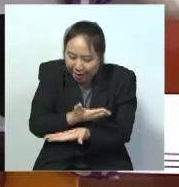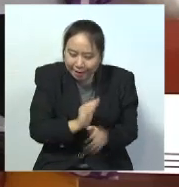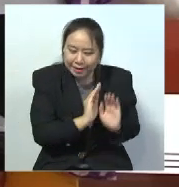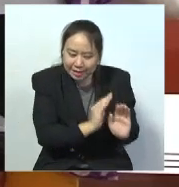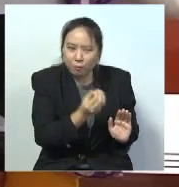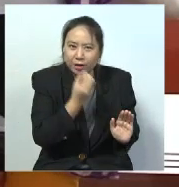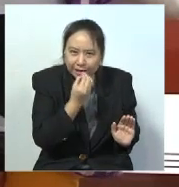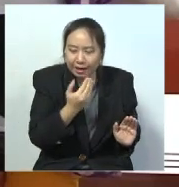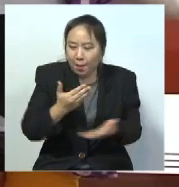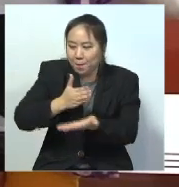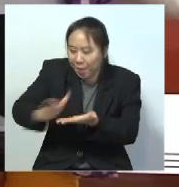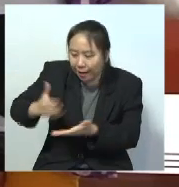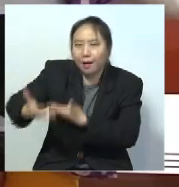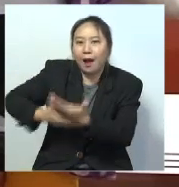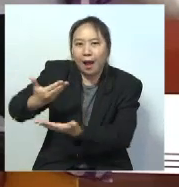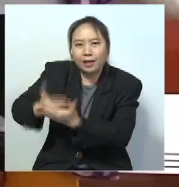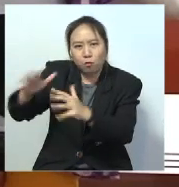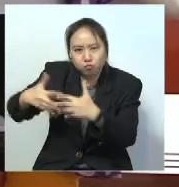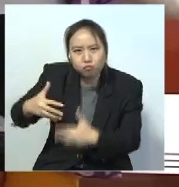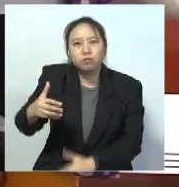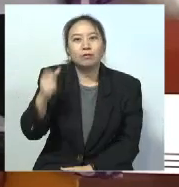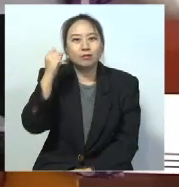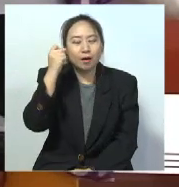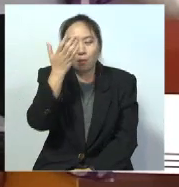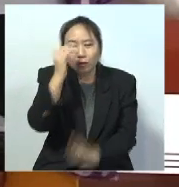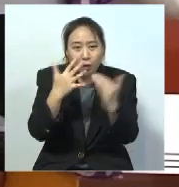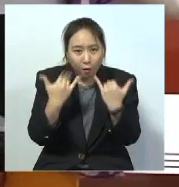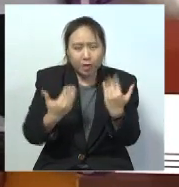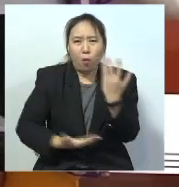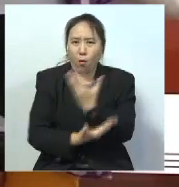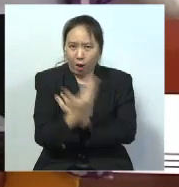พอด้วยนะคะแล้วก็ขายหารายได้กับตัวเองด้วยเพราะว่าตอนนี้ก็เป็นโอกาสสำคัญนะคะ